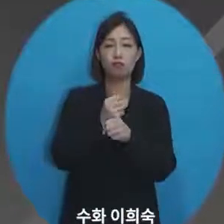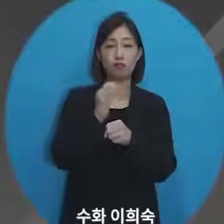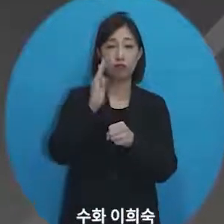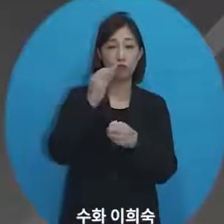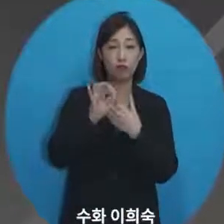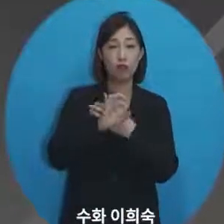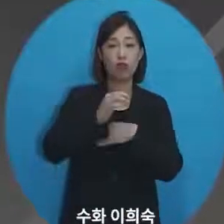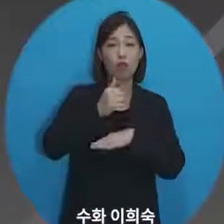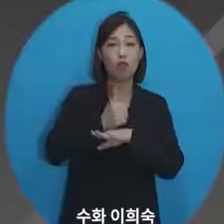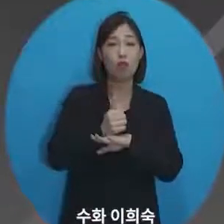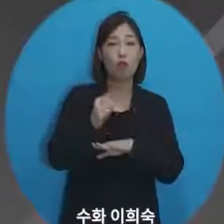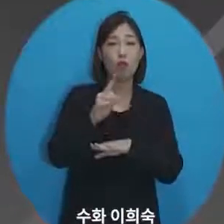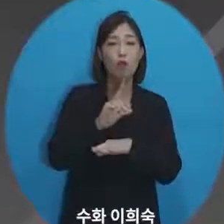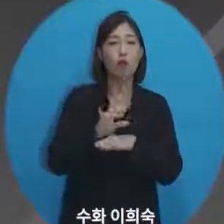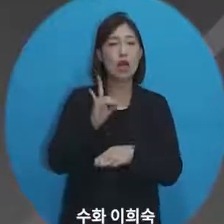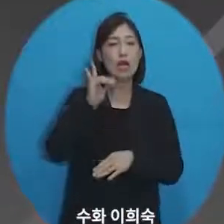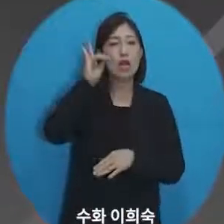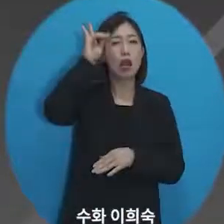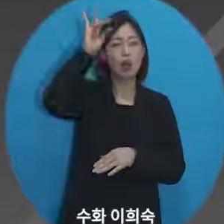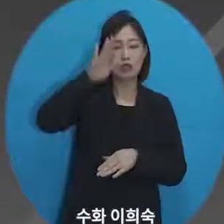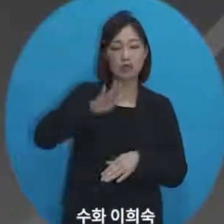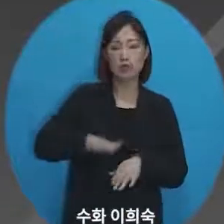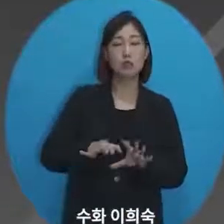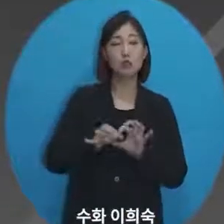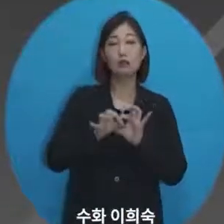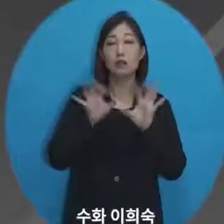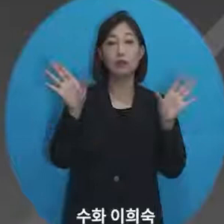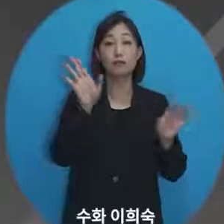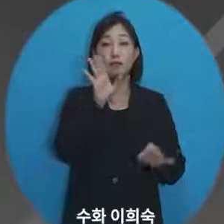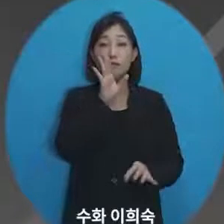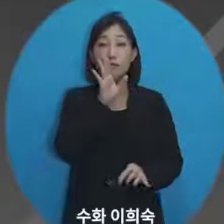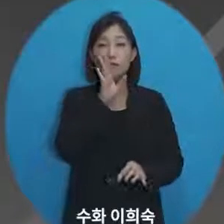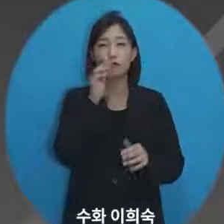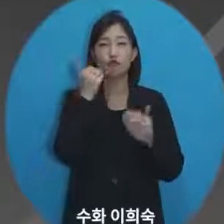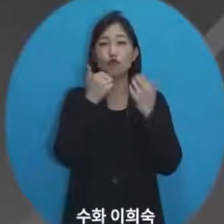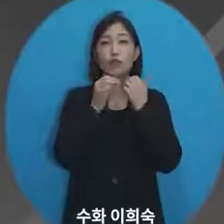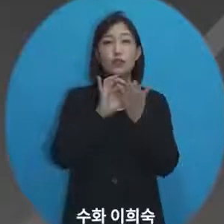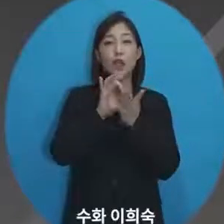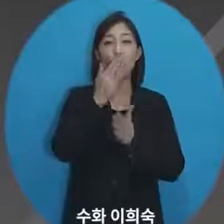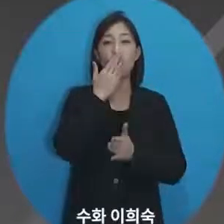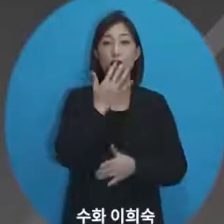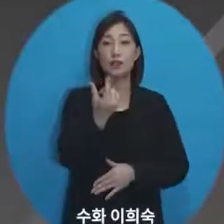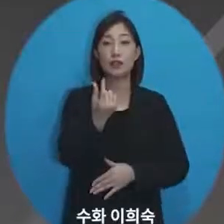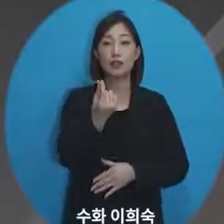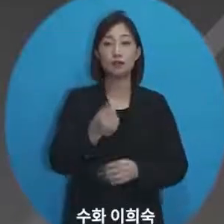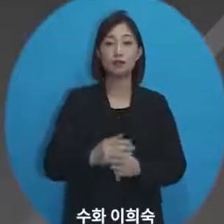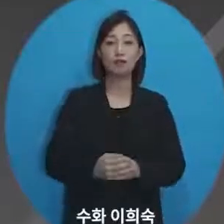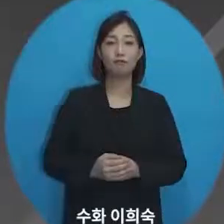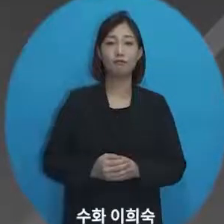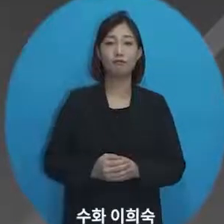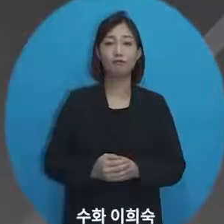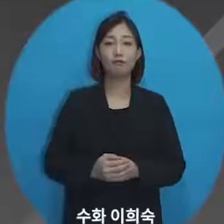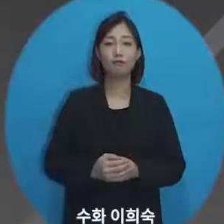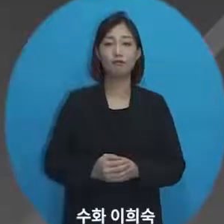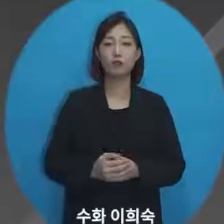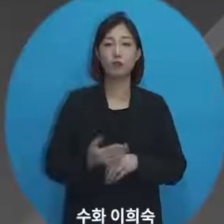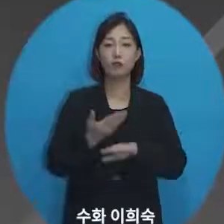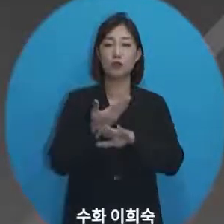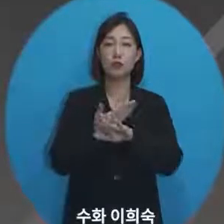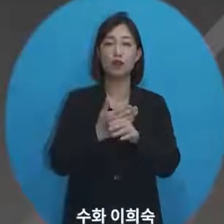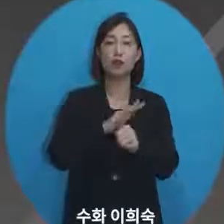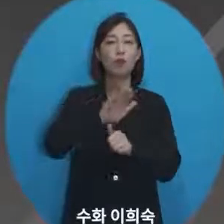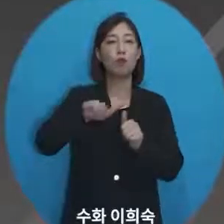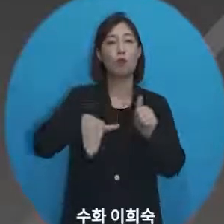조절이 되는 휠체어를 사용을 해서 그 높이 차이를 극복하는 방법이 있을 거고요. 그리고 환경적으로